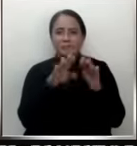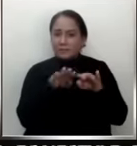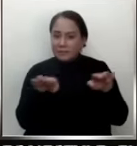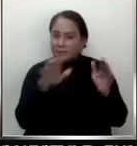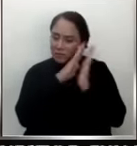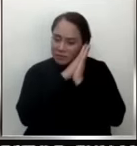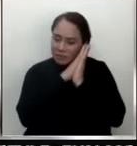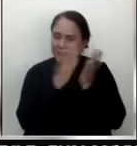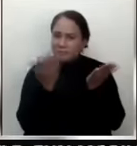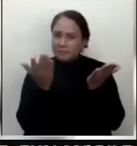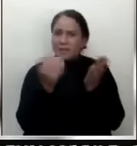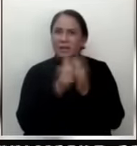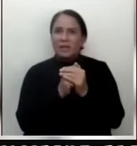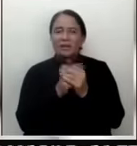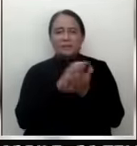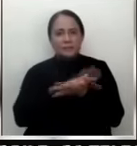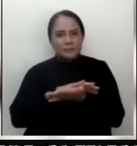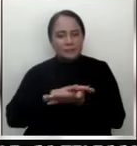decent